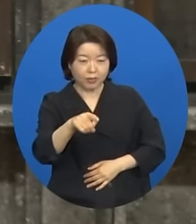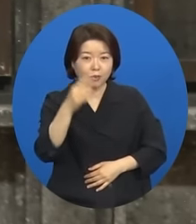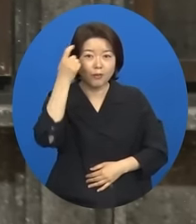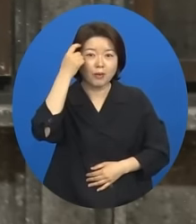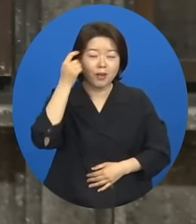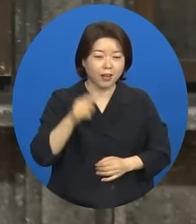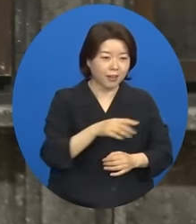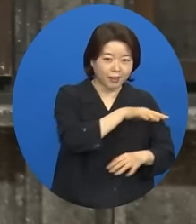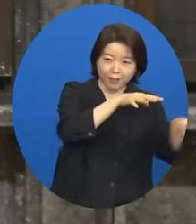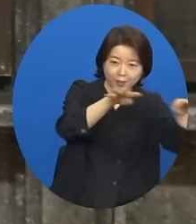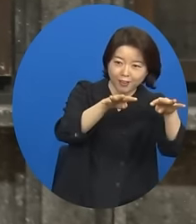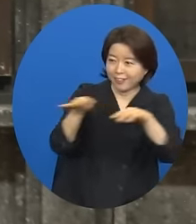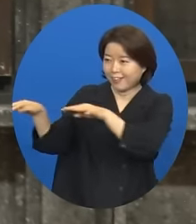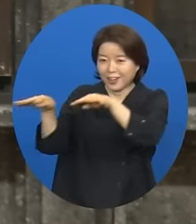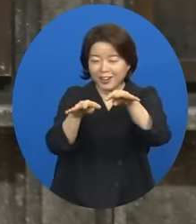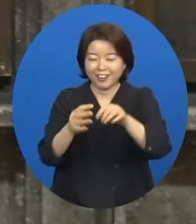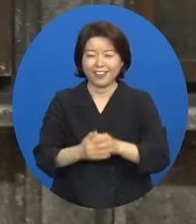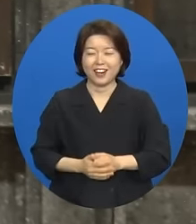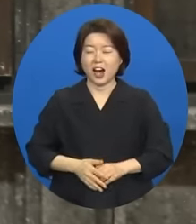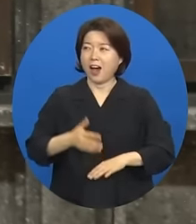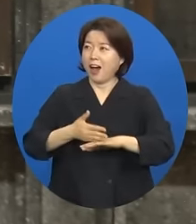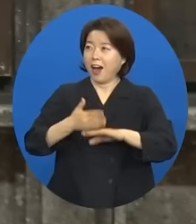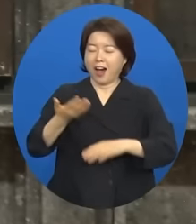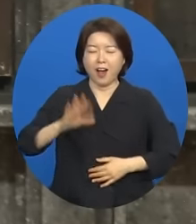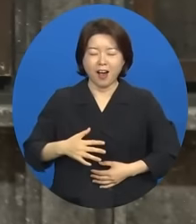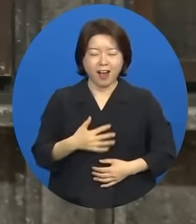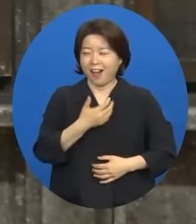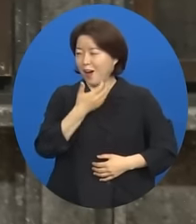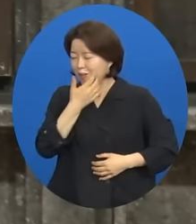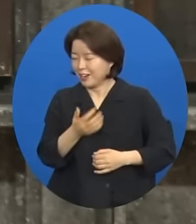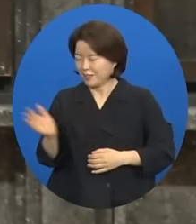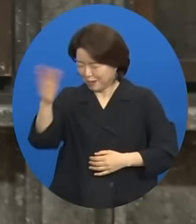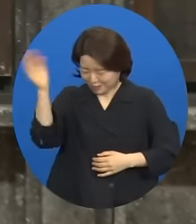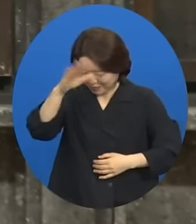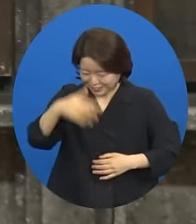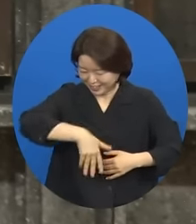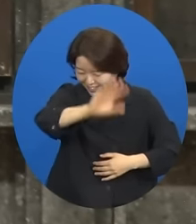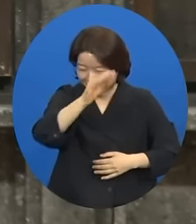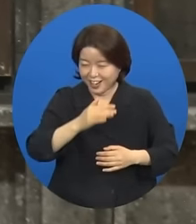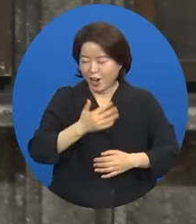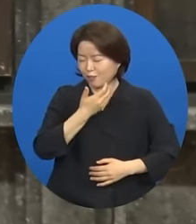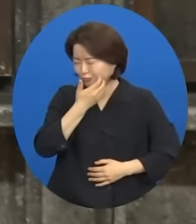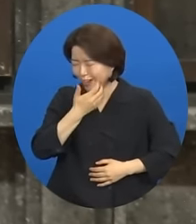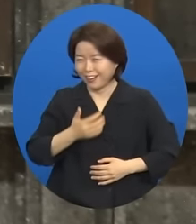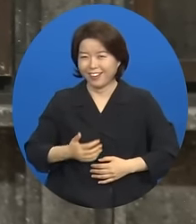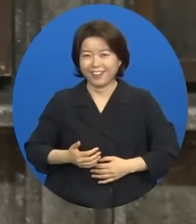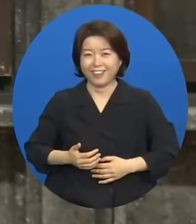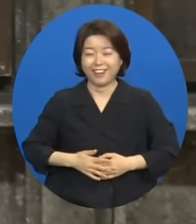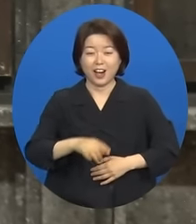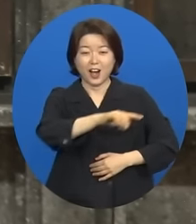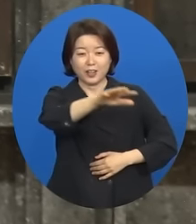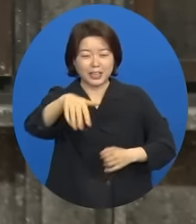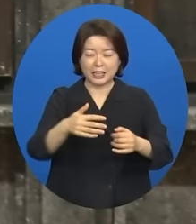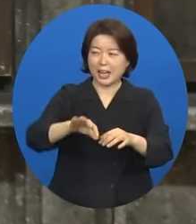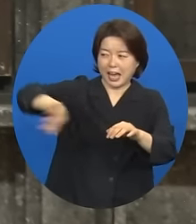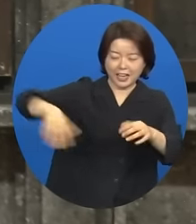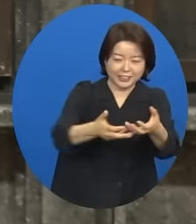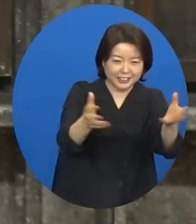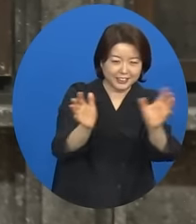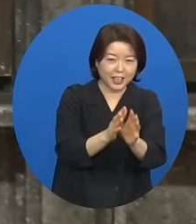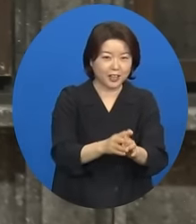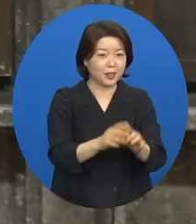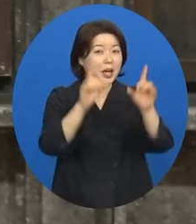굉장히 감사하면서도 부끄럽기도 하면서 빨리 가자고 그러면서 이제 그 앞에서 따로 모여서 사진을 한번